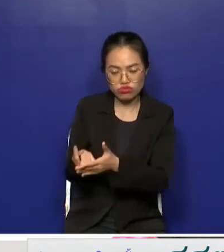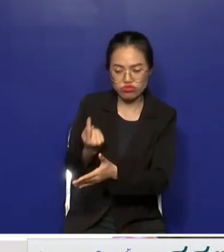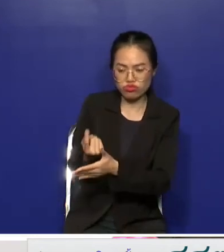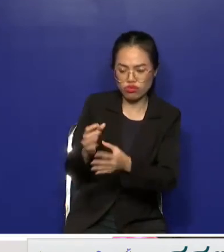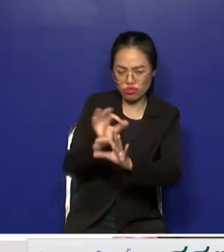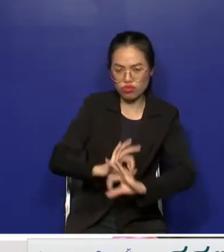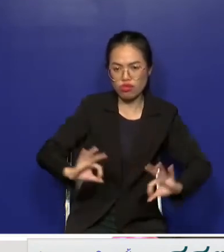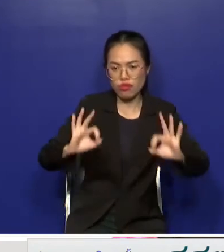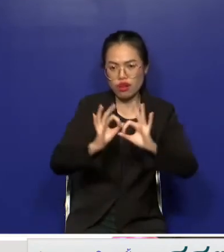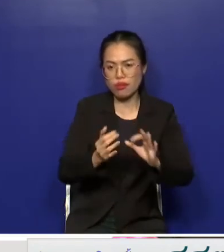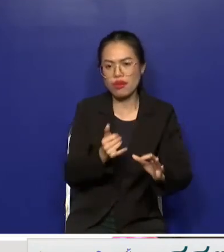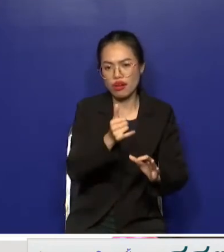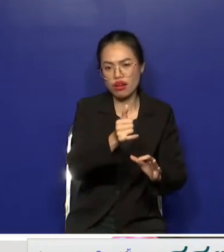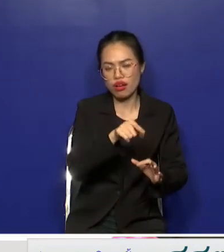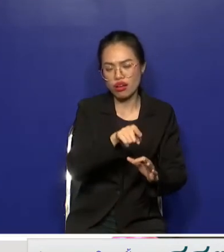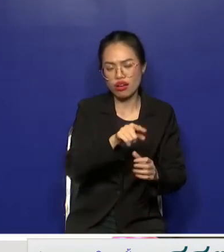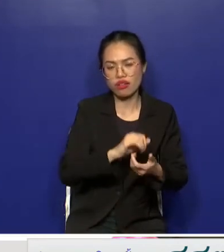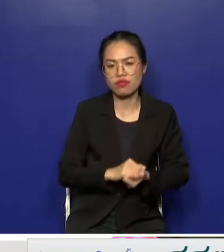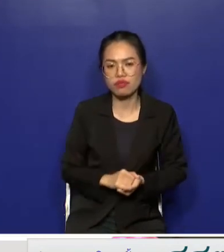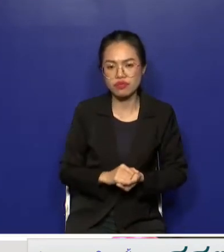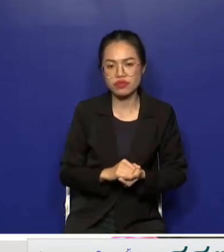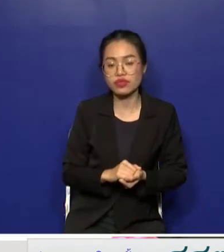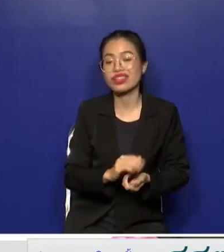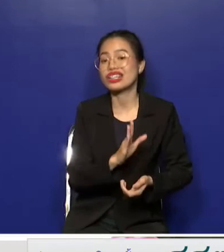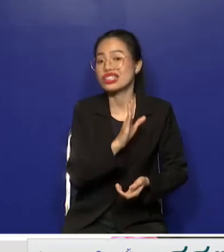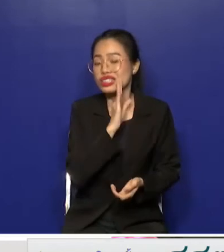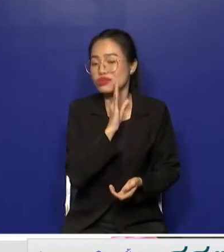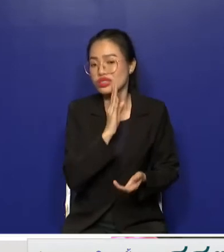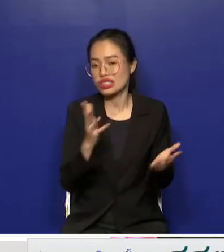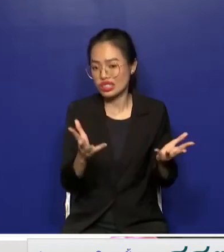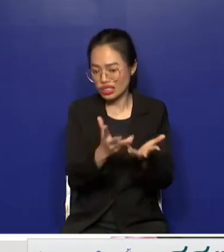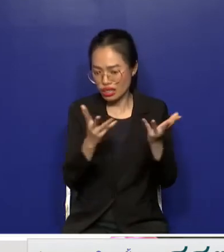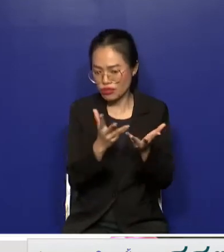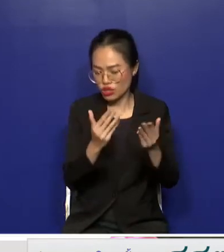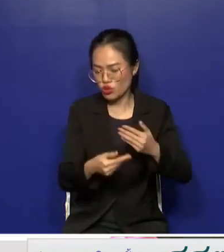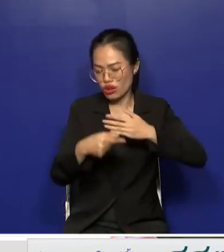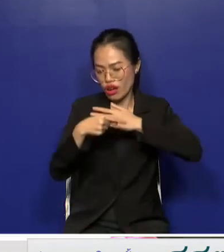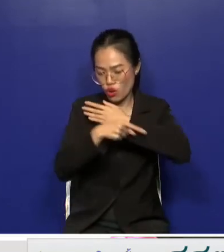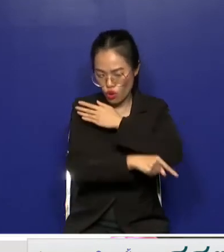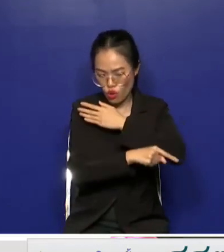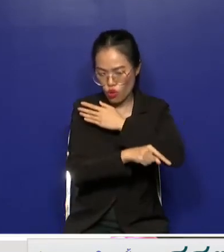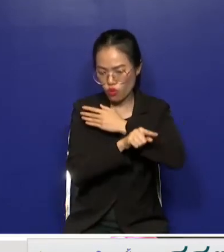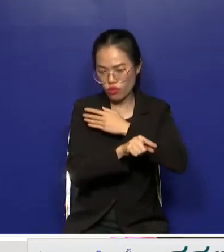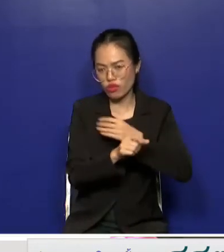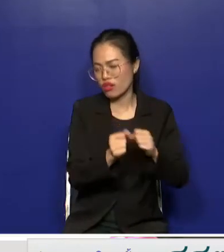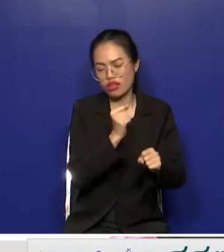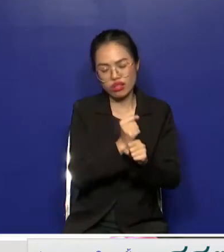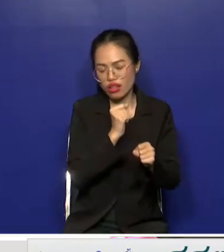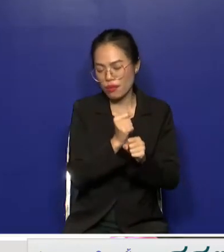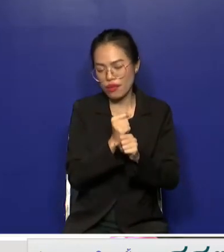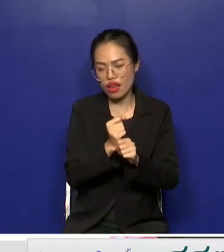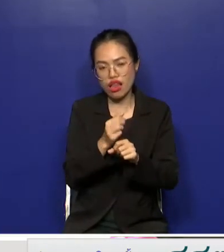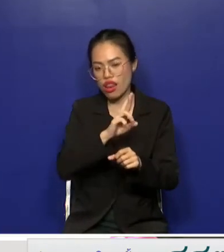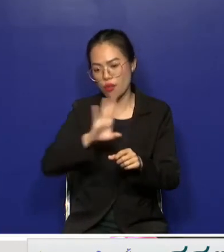คัญมาอยางไรก็ได้ ธรรายได้ถ้าส่งเสริมให้มีการกระทําอย่นี้นัคือการทำรายลางระบบการปก throttle